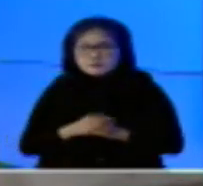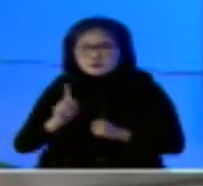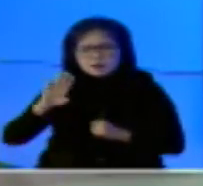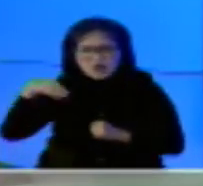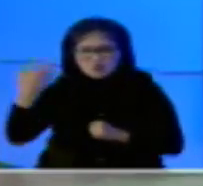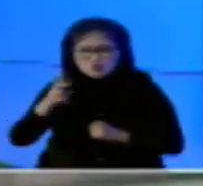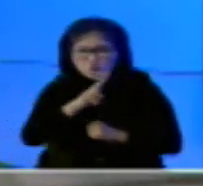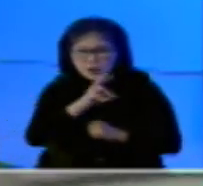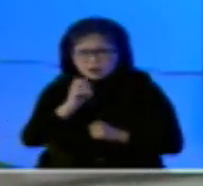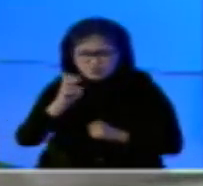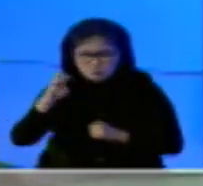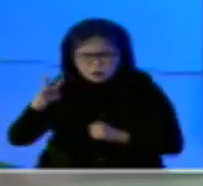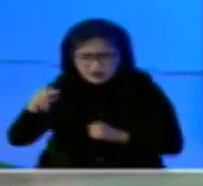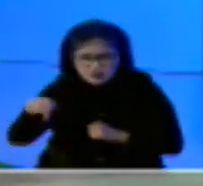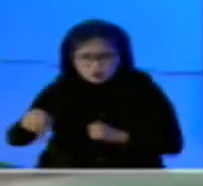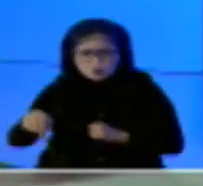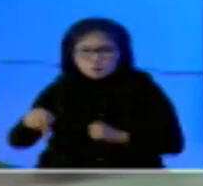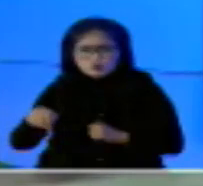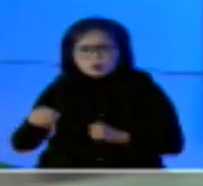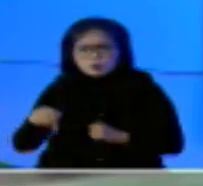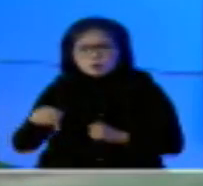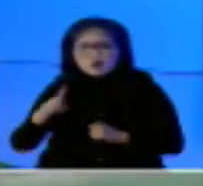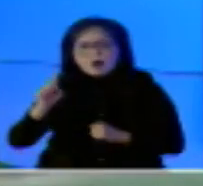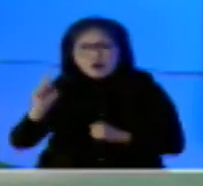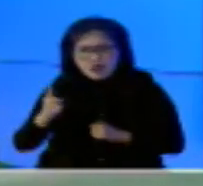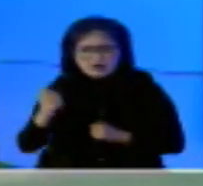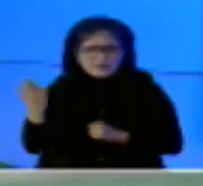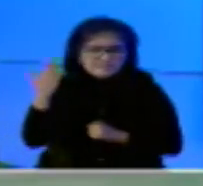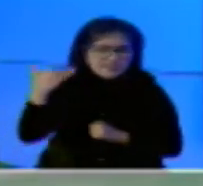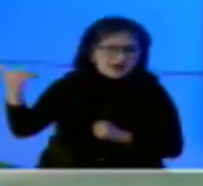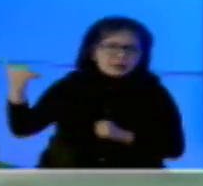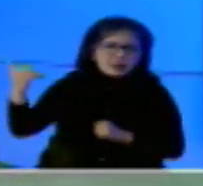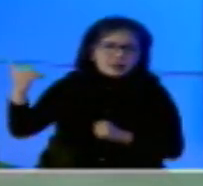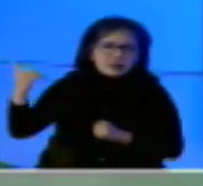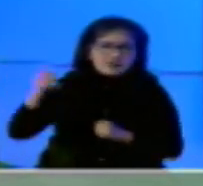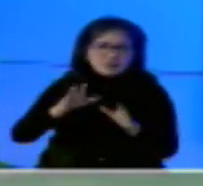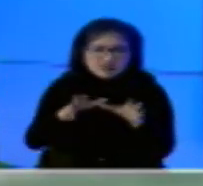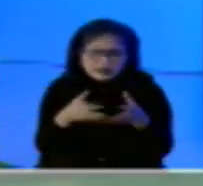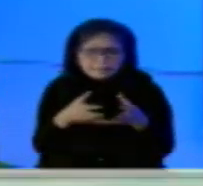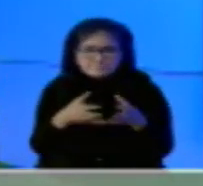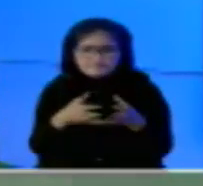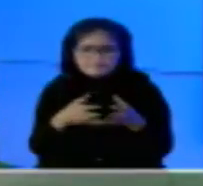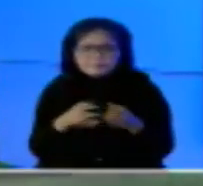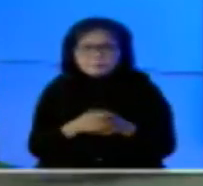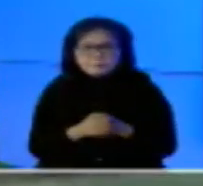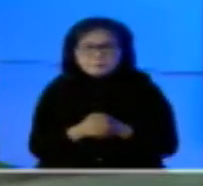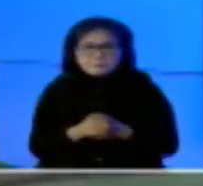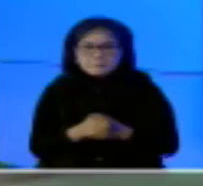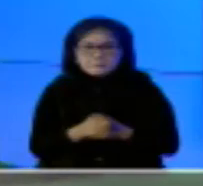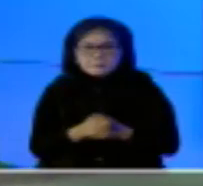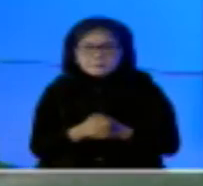Kemudian pada tahun 2003 sempat dipanggil oleh tim, ya, tim